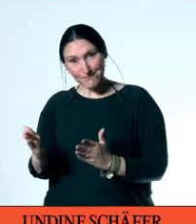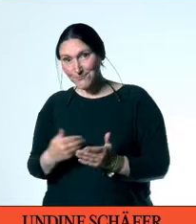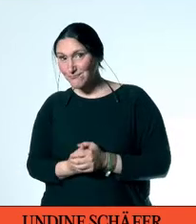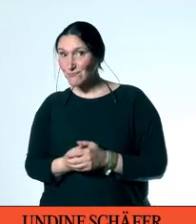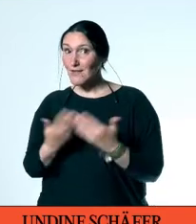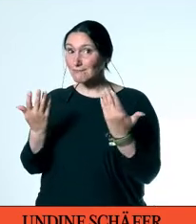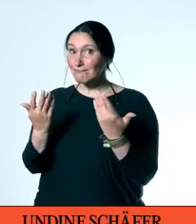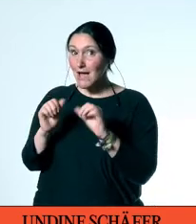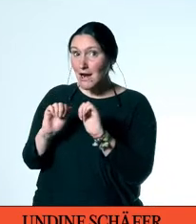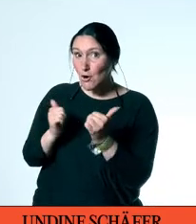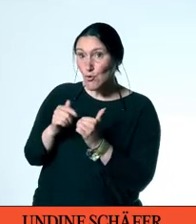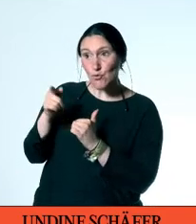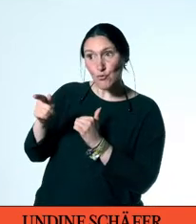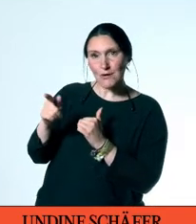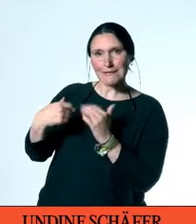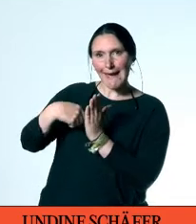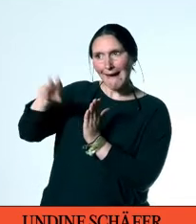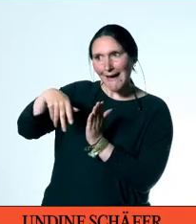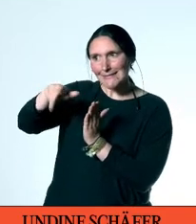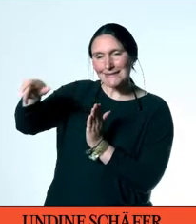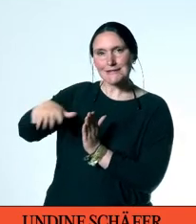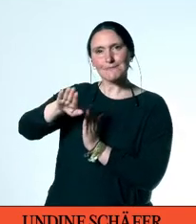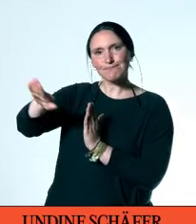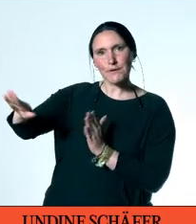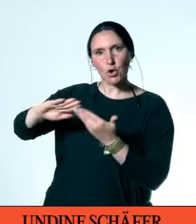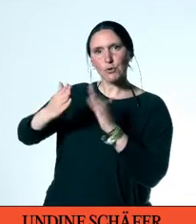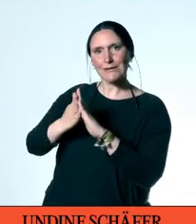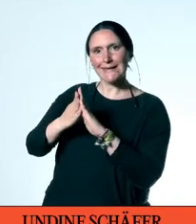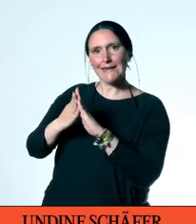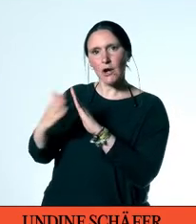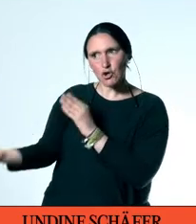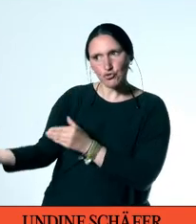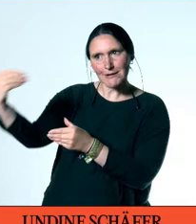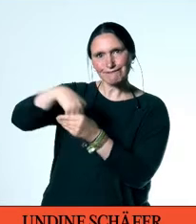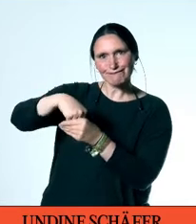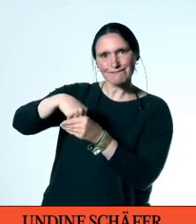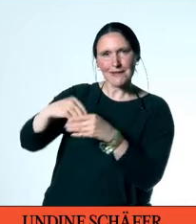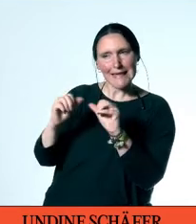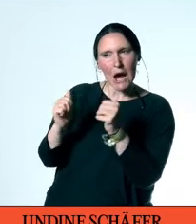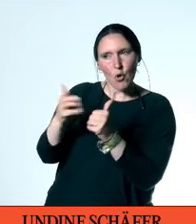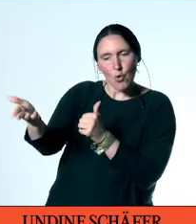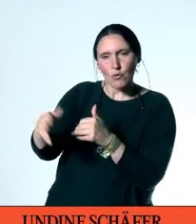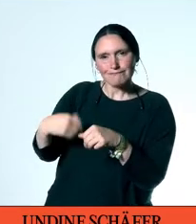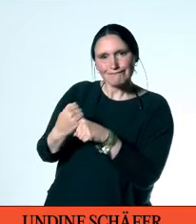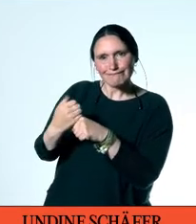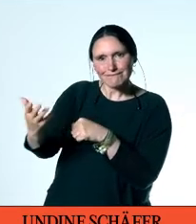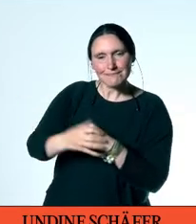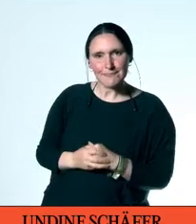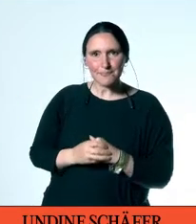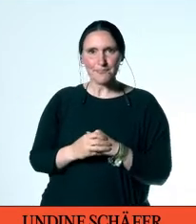die Freundinnen und Freunde von FAFSAC. Wie schafft ihr das, die ganze Community tatsächlich mit an Bord zu haben?